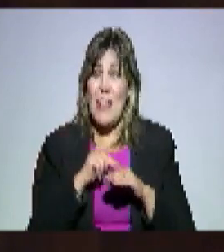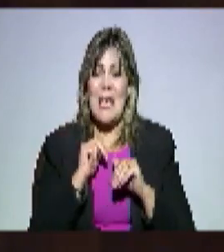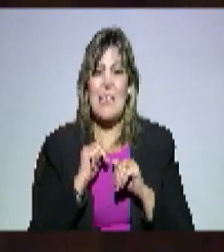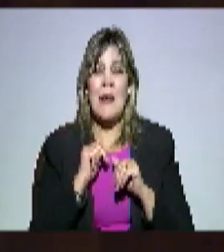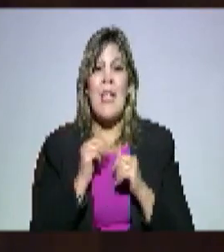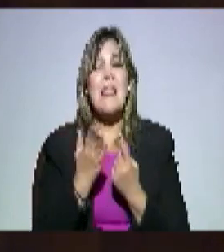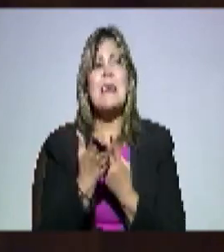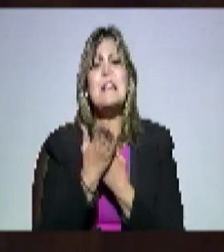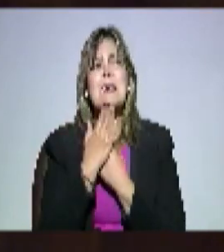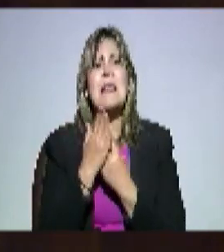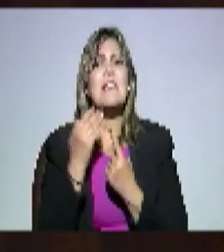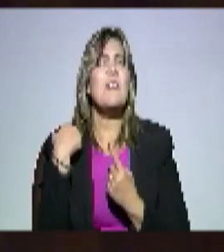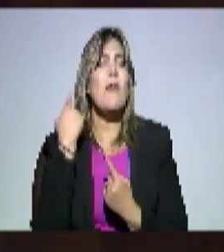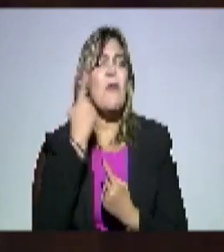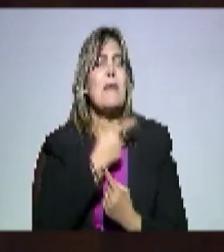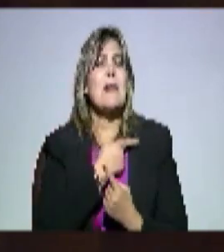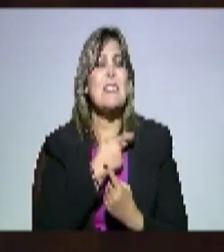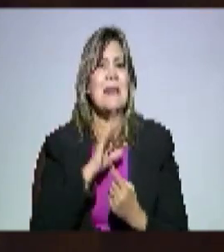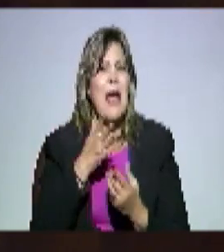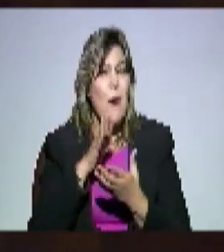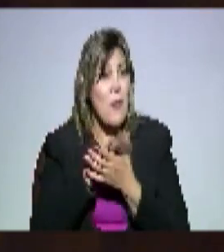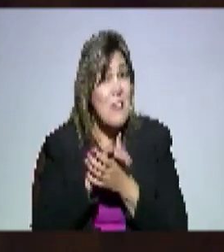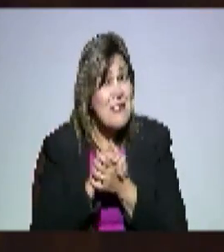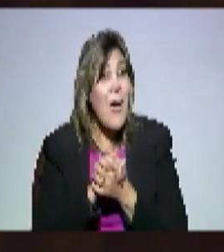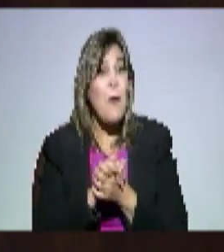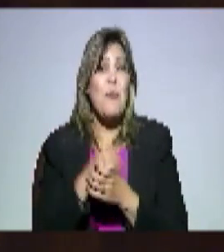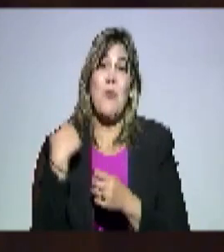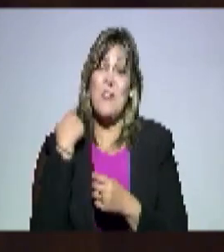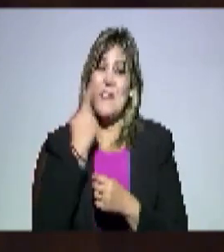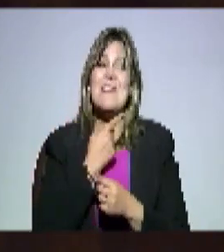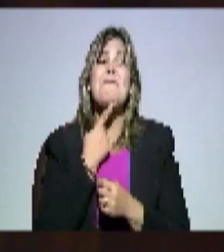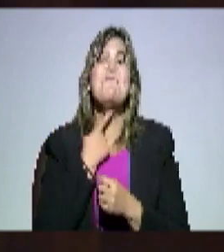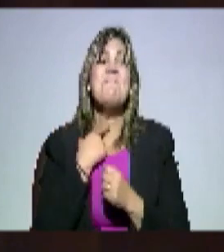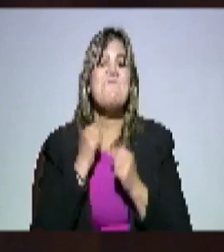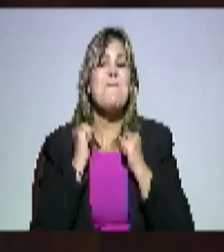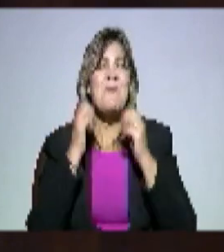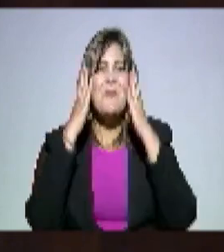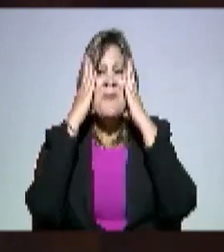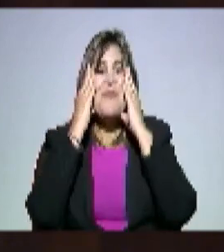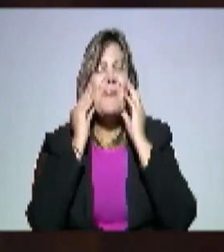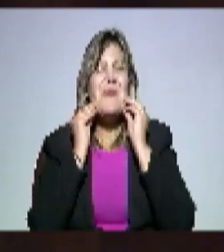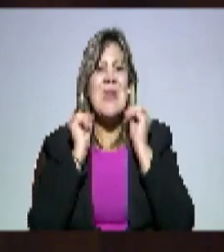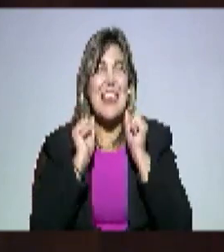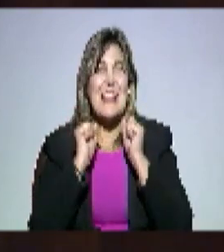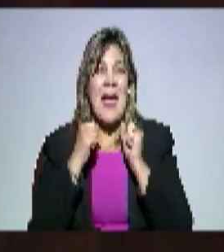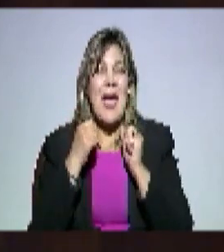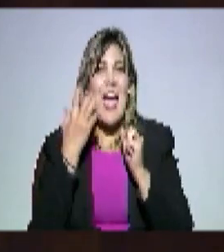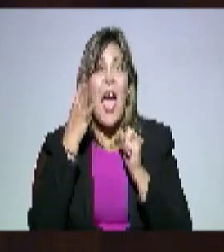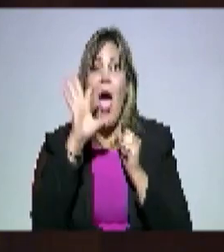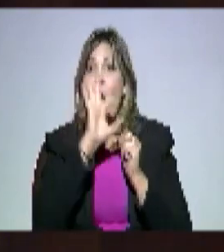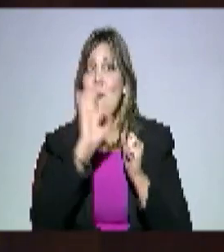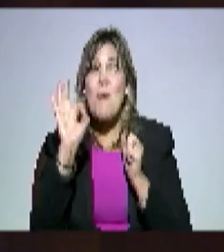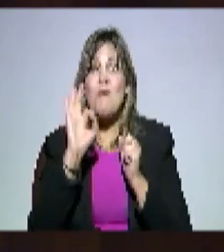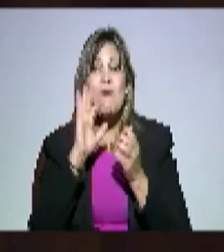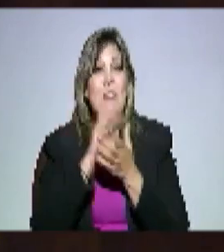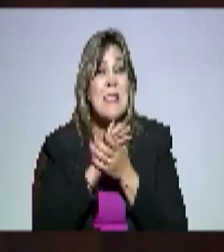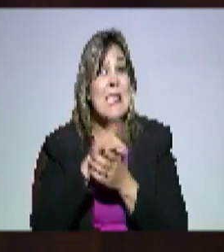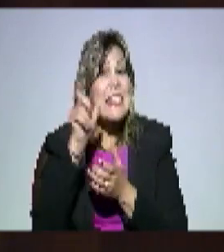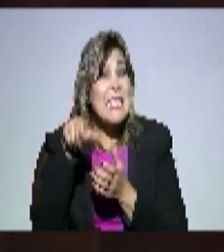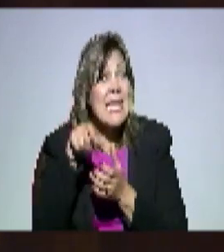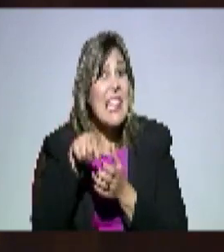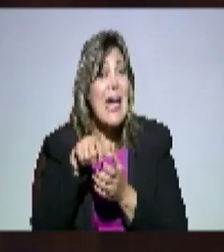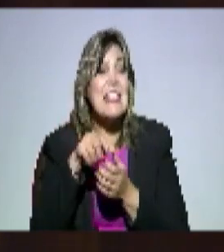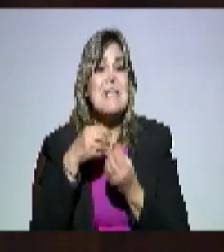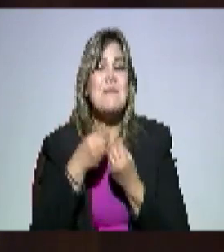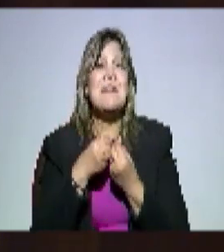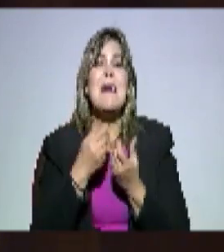سنده القديسين او اللي متصاحب على القديسين ممتعه من اشهر الناس اللي كانت متصاحبه على القديسين بابا